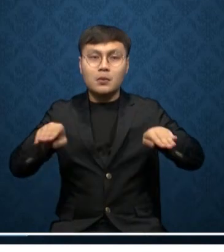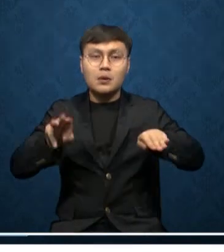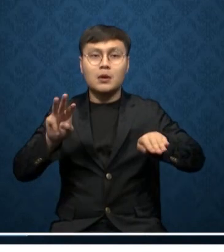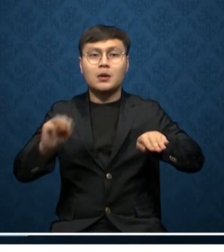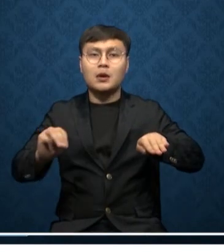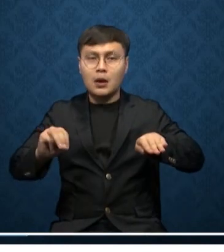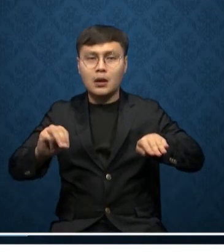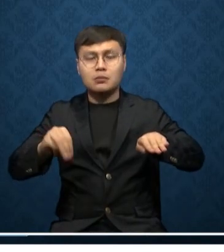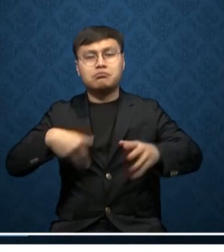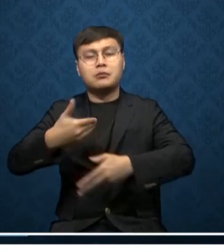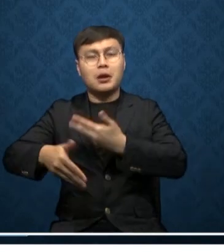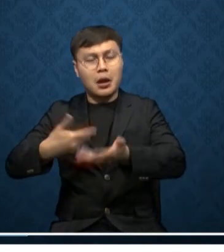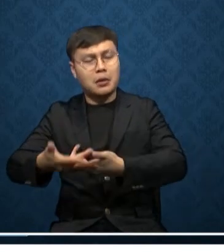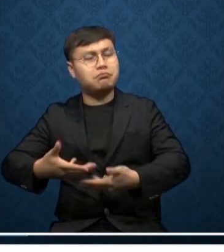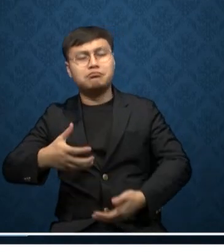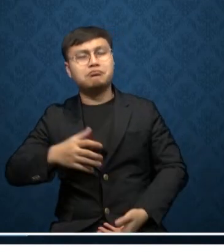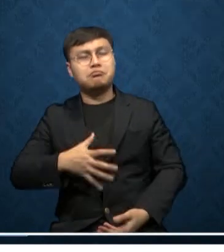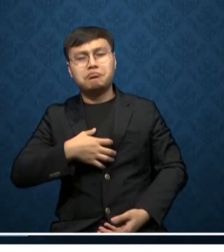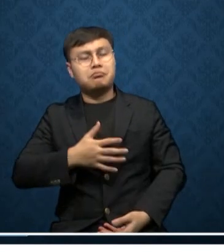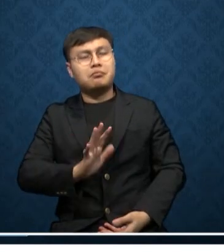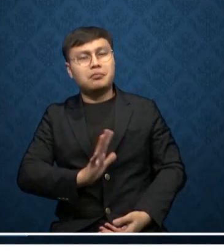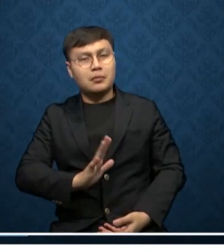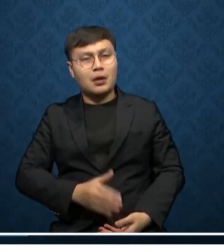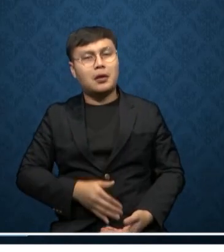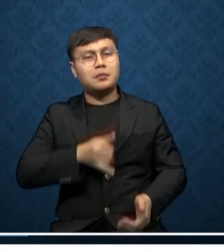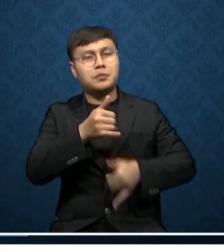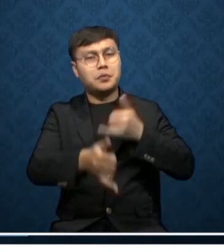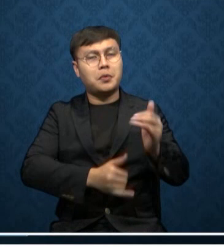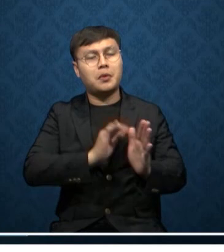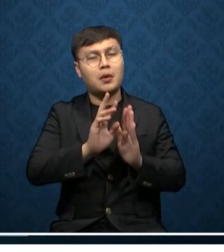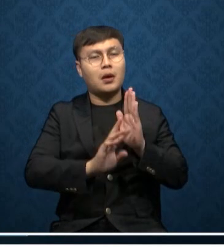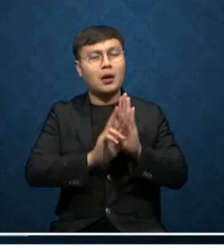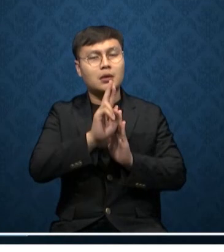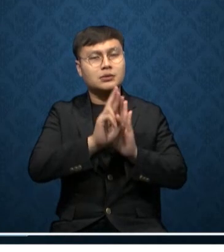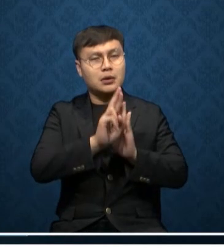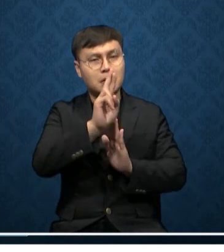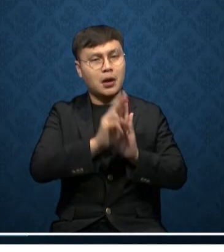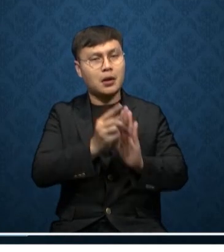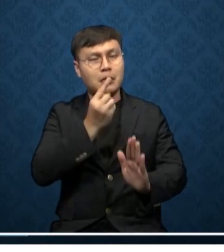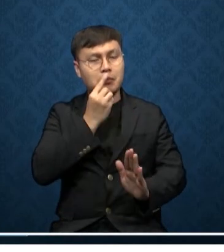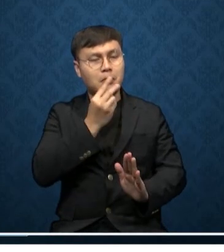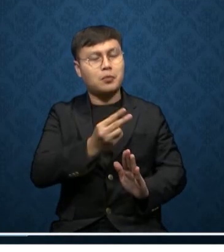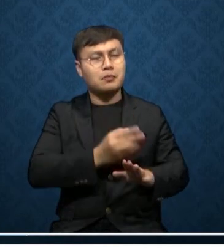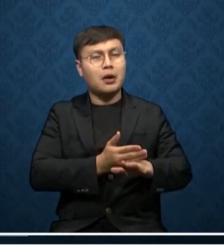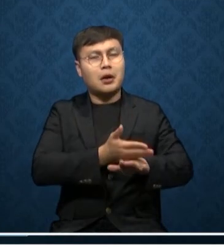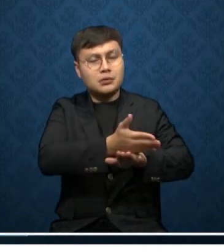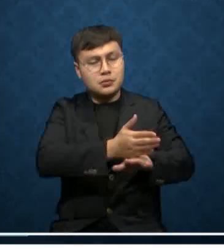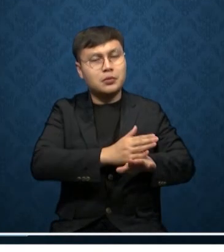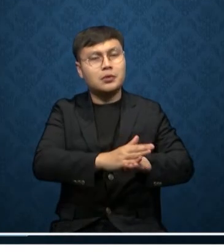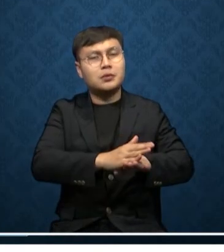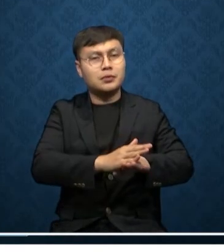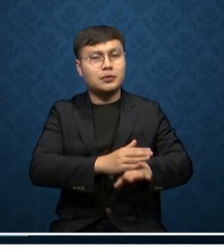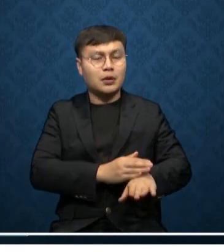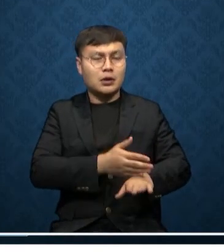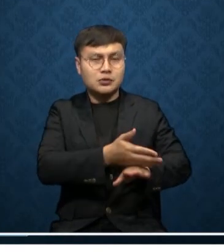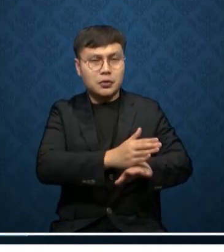ต้องการของตลาดผมยกตัวเลขนะตัวอย่างนะครับเราลงพื้นที่ไปที่จังหวัดเชียงรายไปพบสับปะรดภูแลผมยกตัวอย่างเป็นตัวตัวประกอบนะ